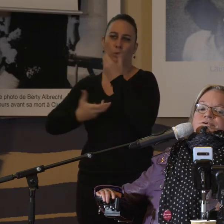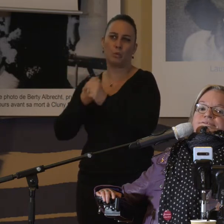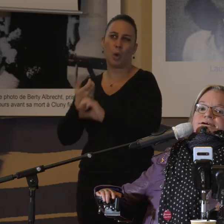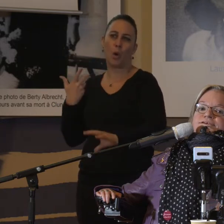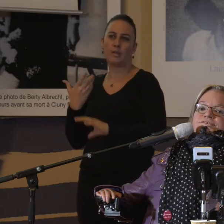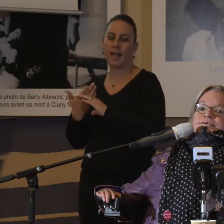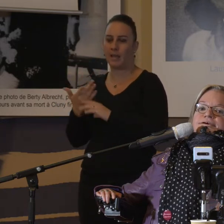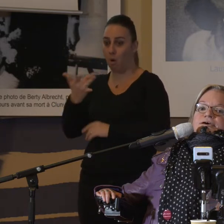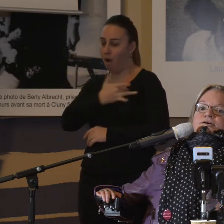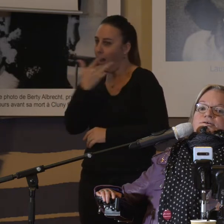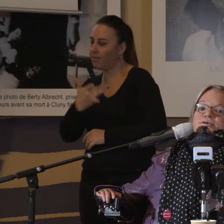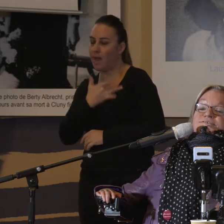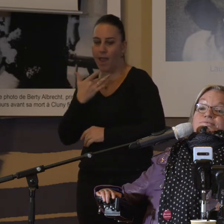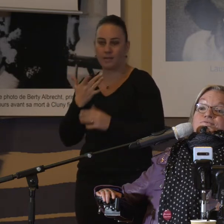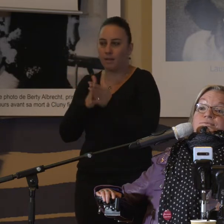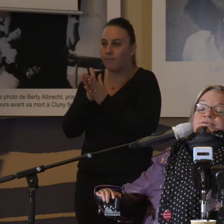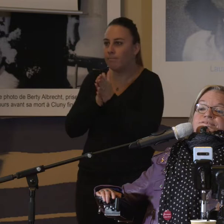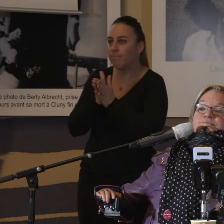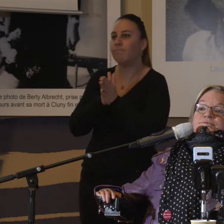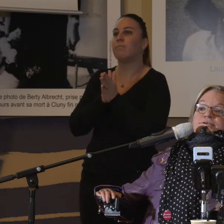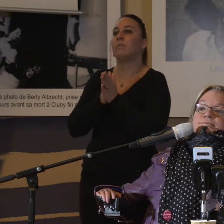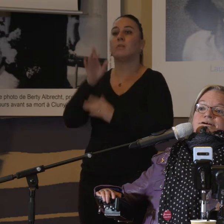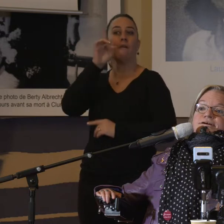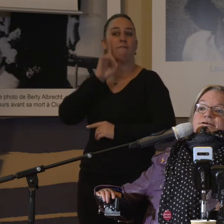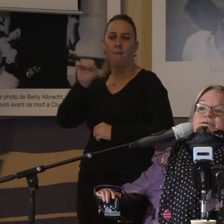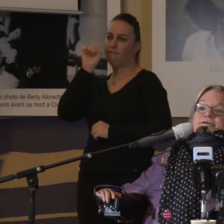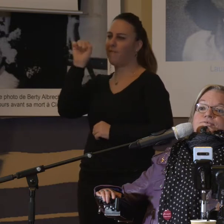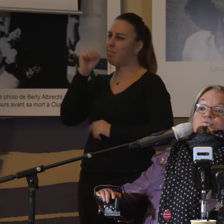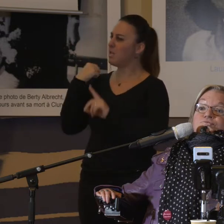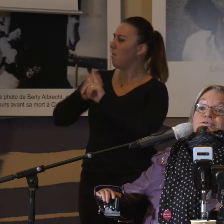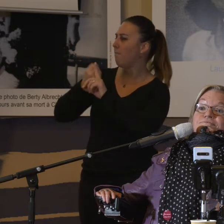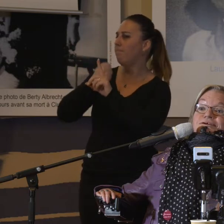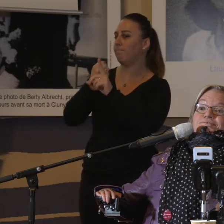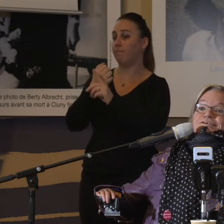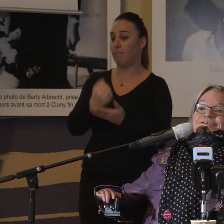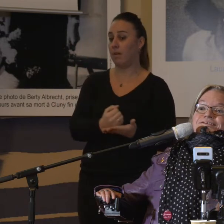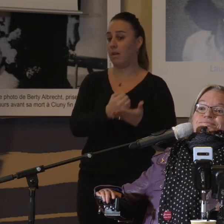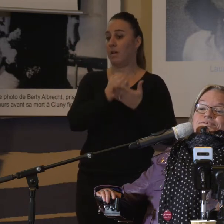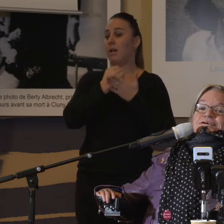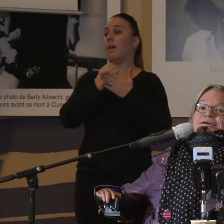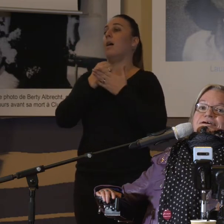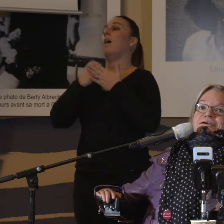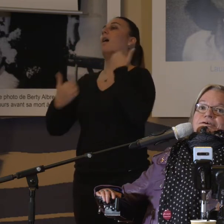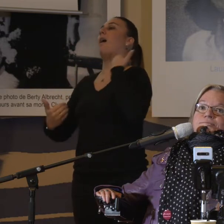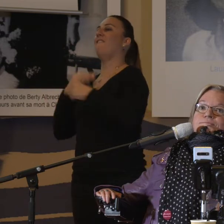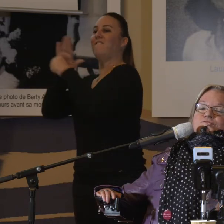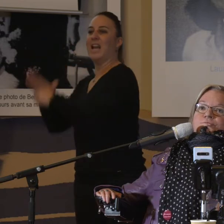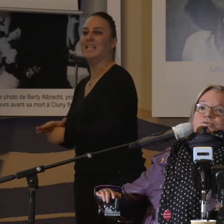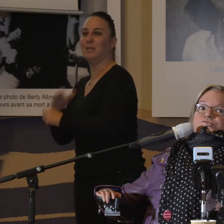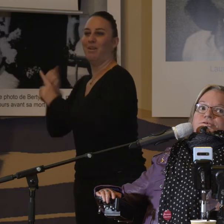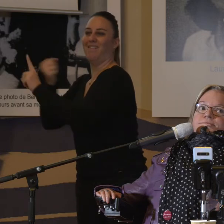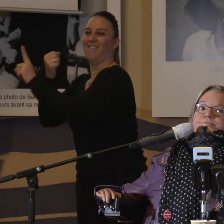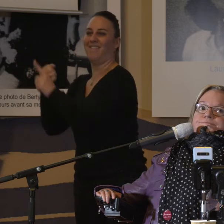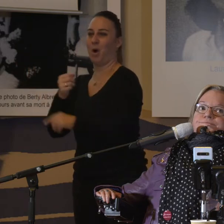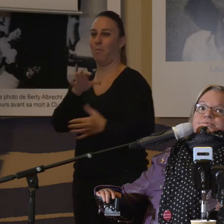que je m'y intéresse. Et c'est le féminisme qui m'a conduit vers le validisme. Et je